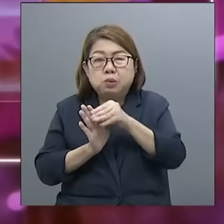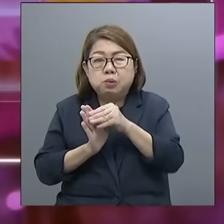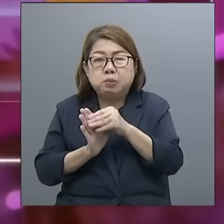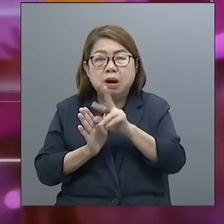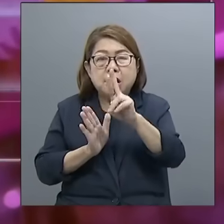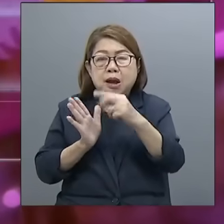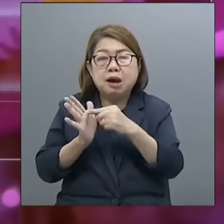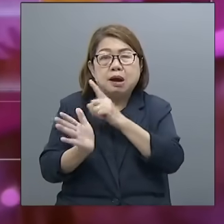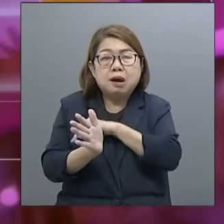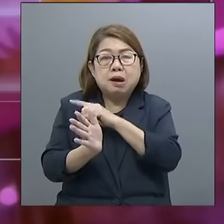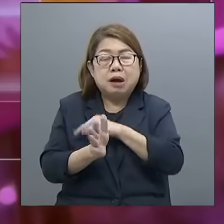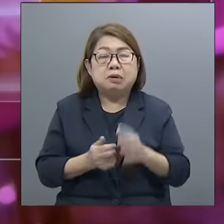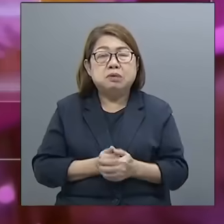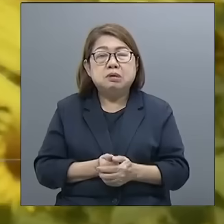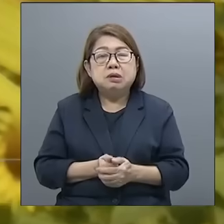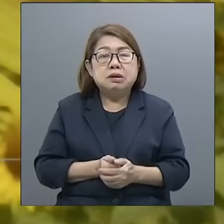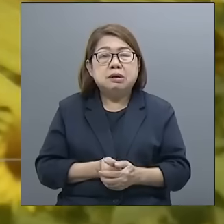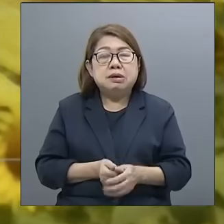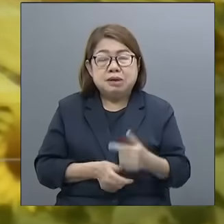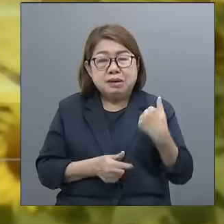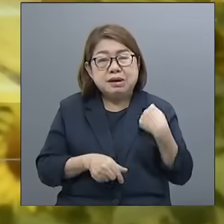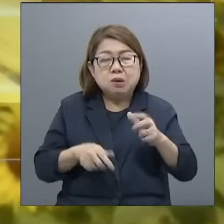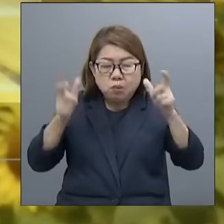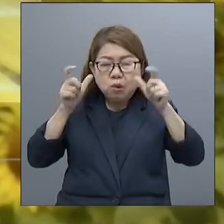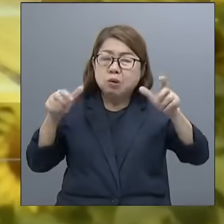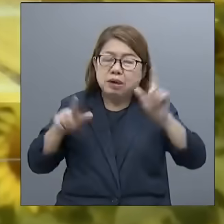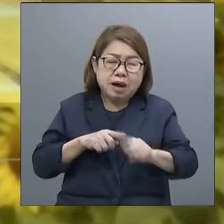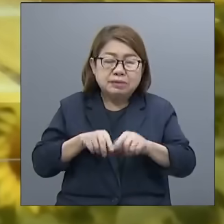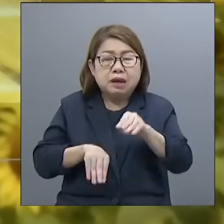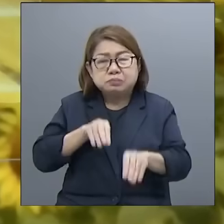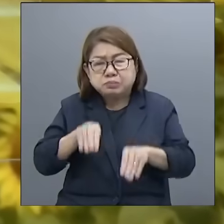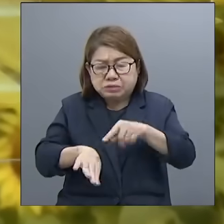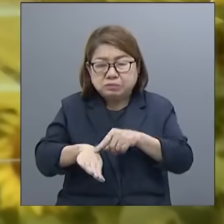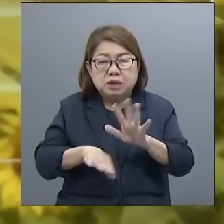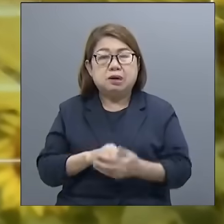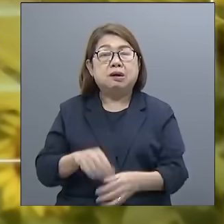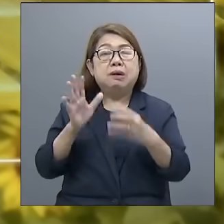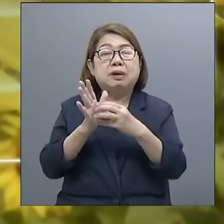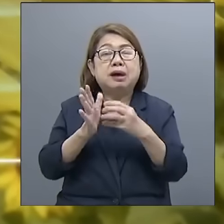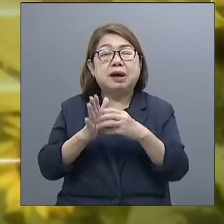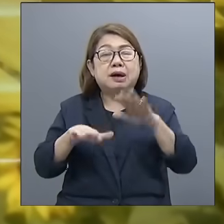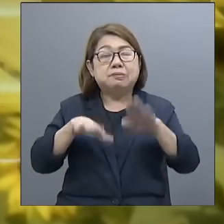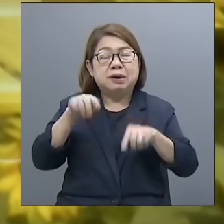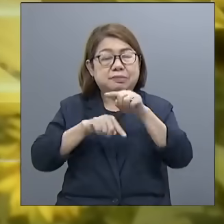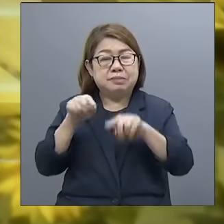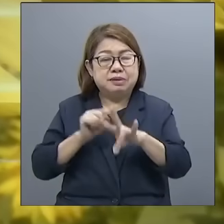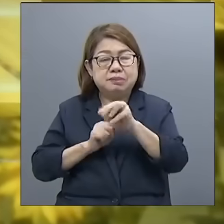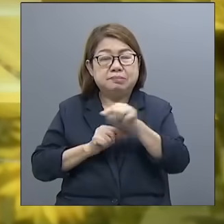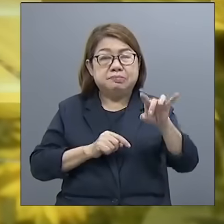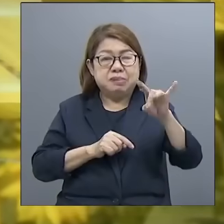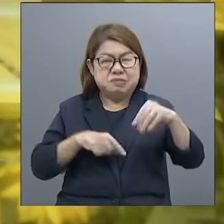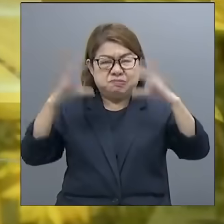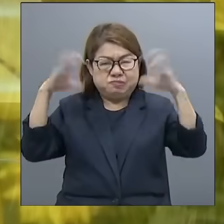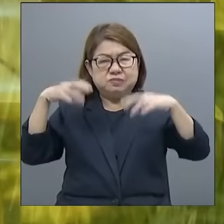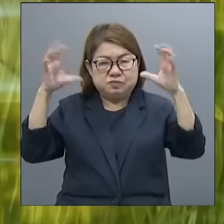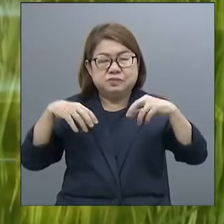ากนี้ไม่ควรปล่อยให้สัตว์เลี้ยงอยู่ในที่ชื้นแฉะค่ะภาคกลางมีฝนฟ้าคะนอง 70-80% ของพื้นที่และมีฝนตกหนักถึงหนักมากบ